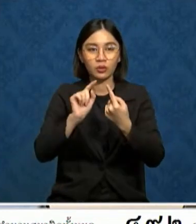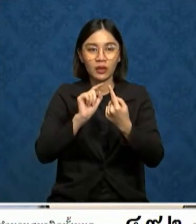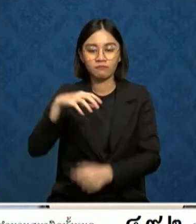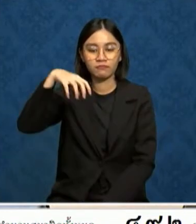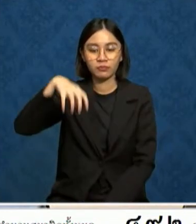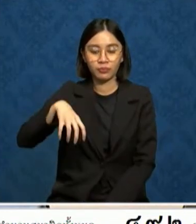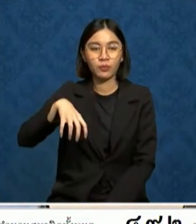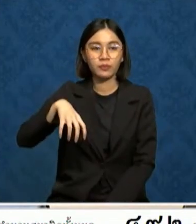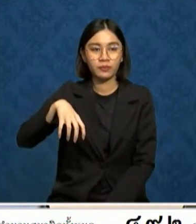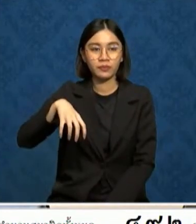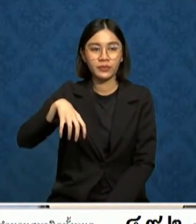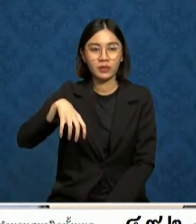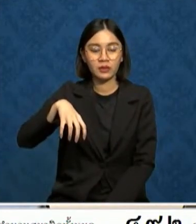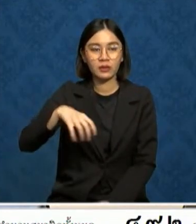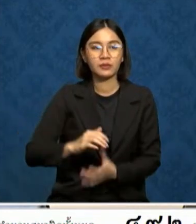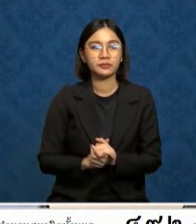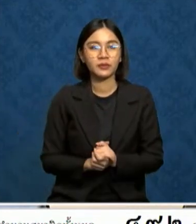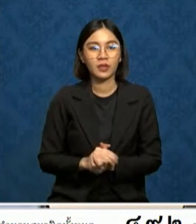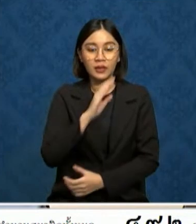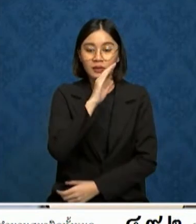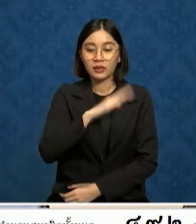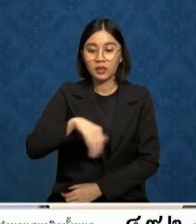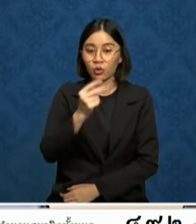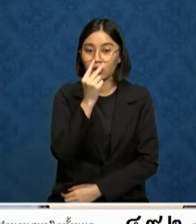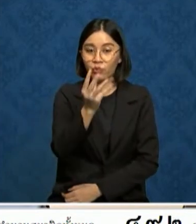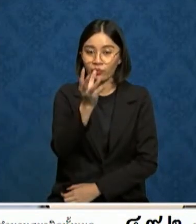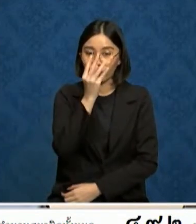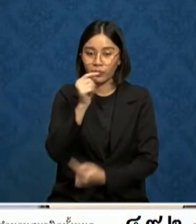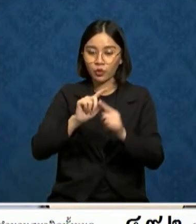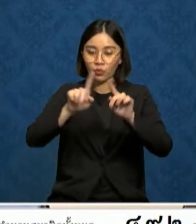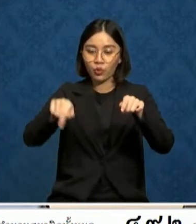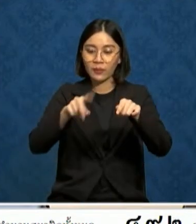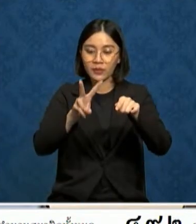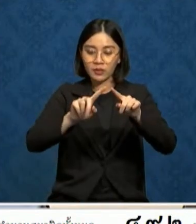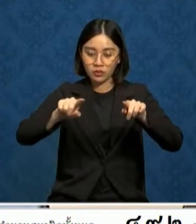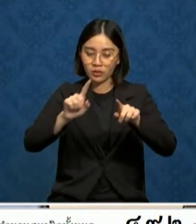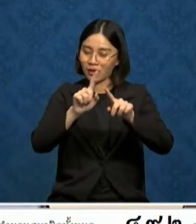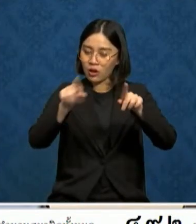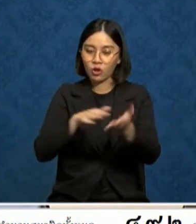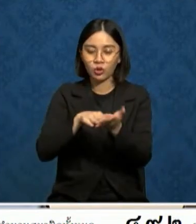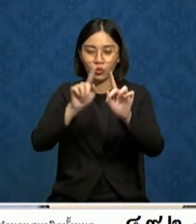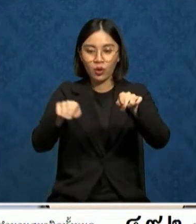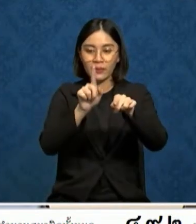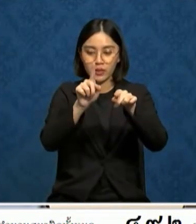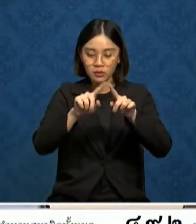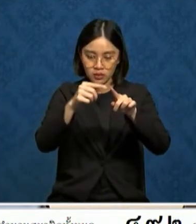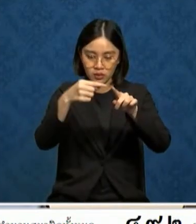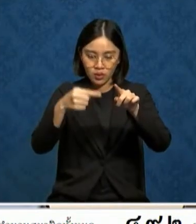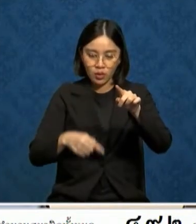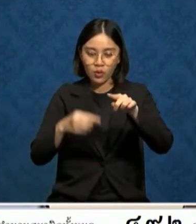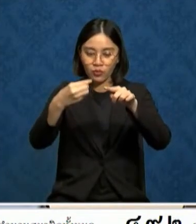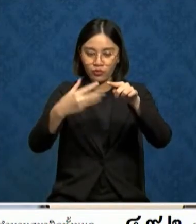รและจริงๆแล้วถ้าท่านได้ดูตั้งแต่วงเล็บ1จนถึงวงเล็บ6นั่นก็คือวัตถุประสง